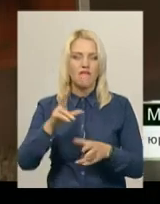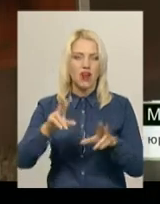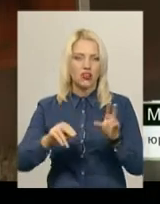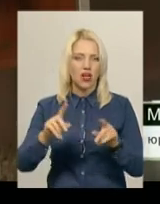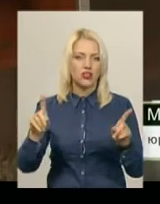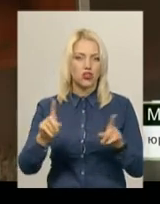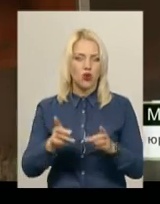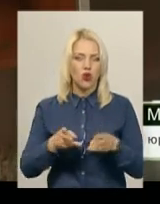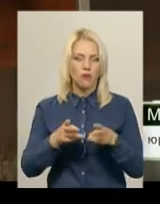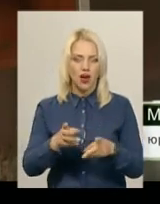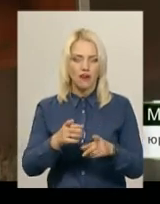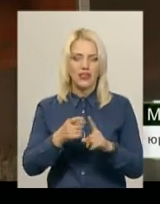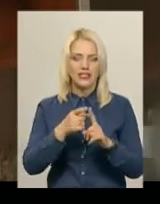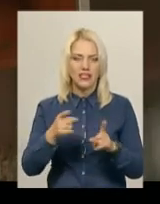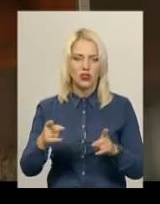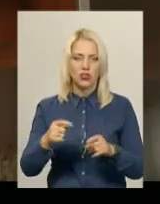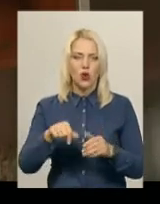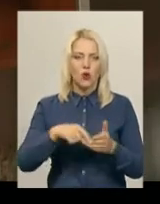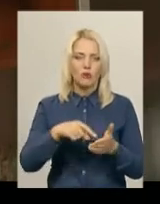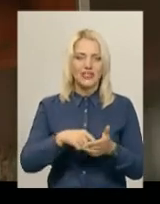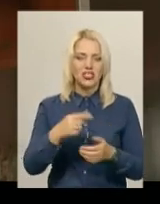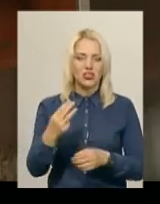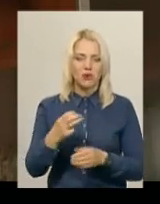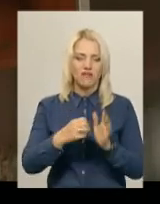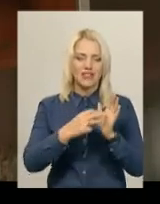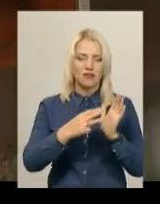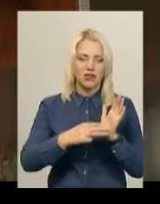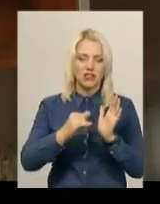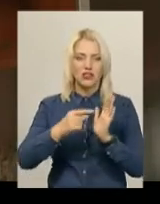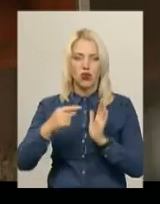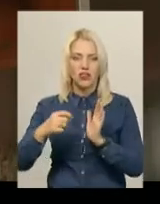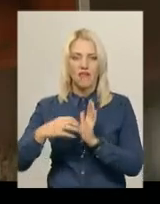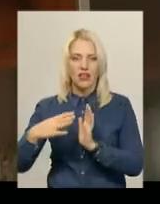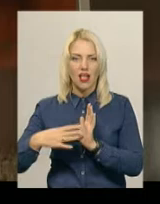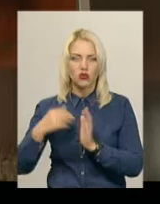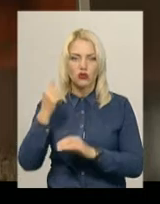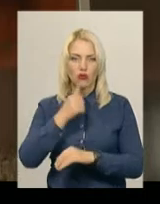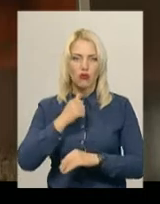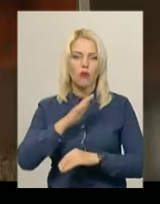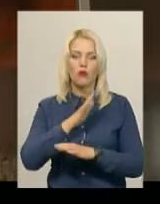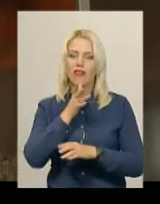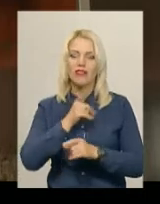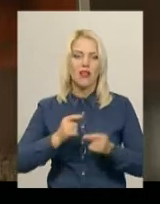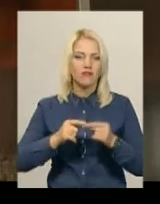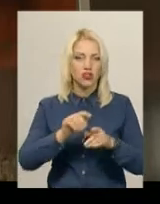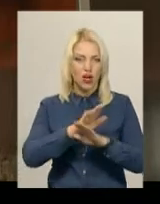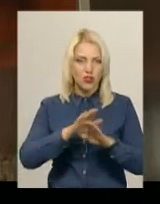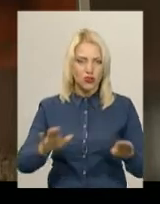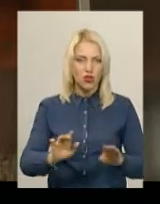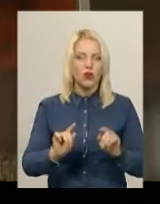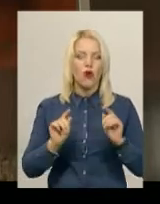що опальний сезон у місті Шепетівка 2018-2019 року теж буде розпочати не вчасно, оскільки